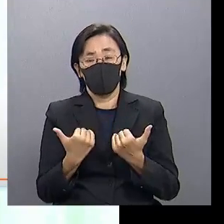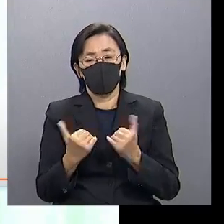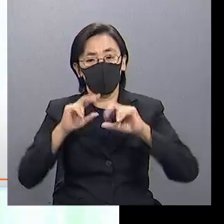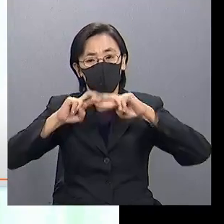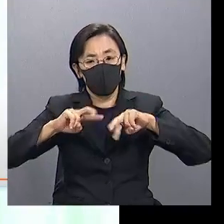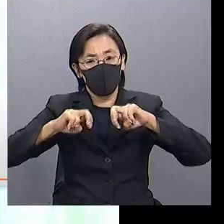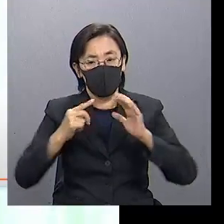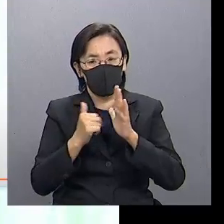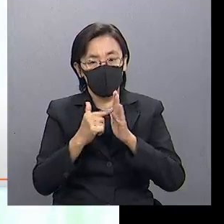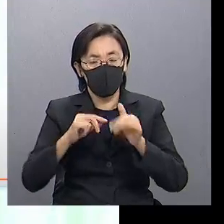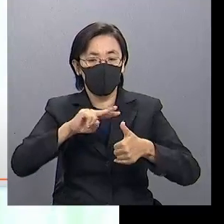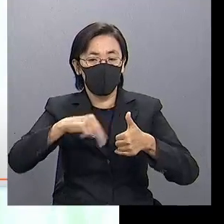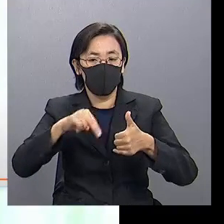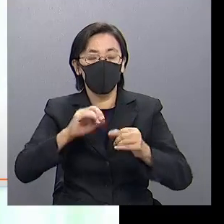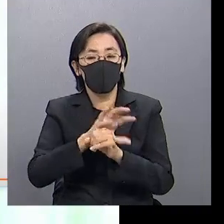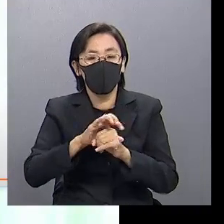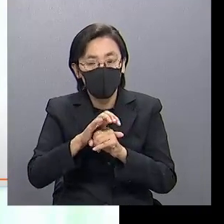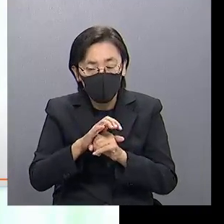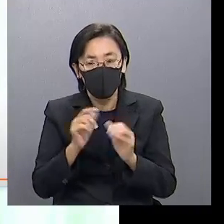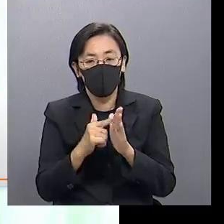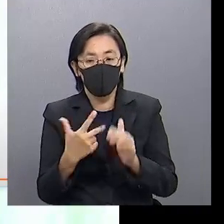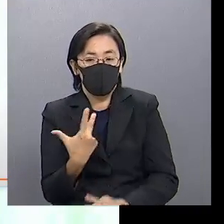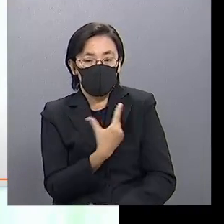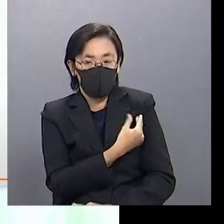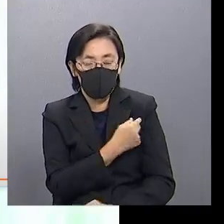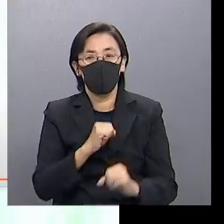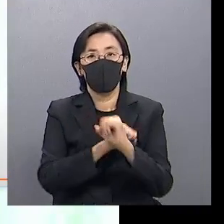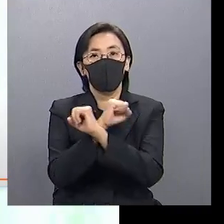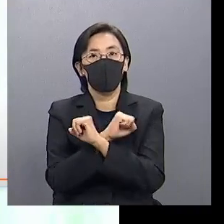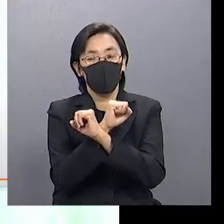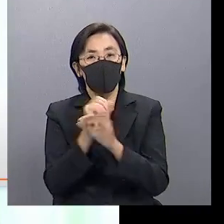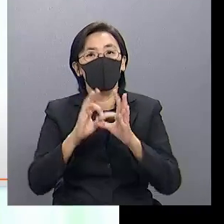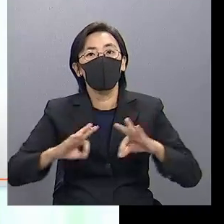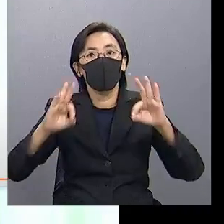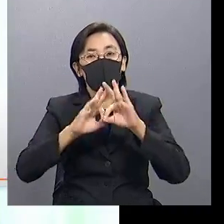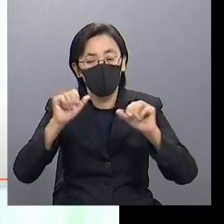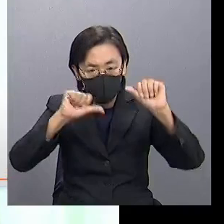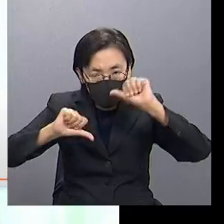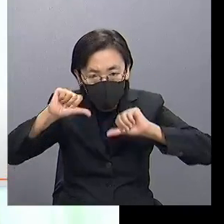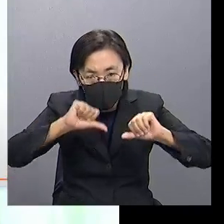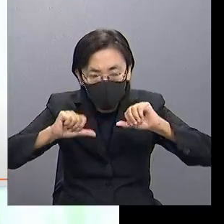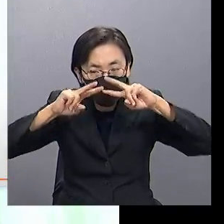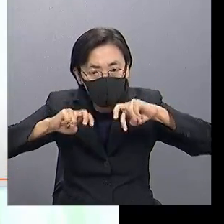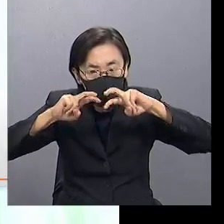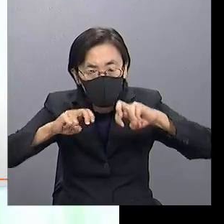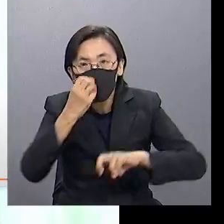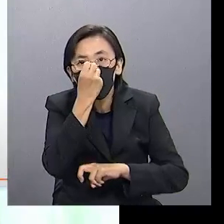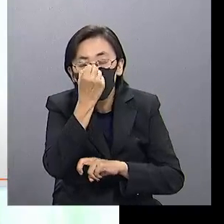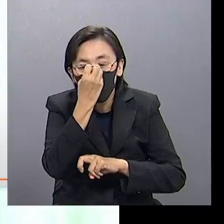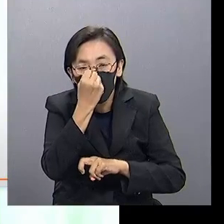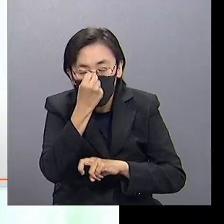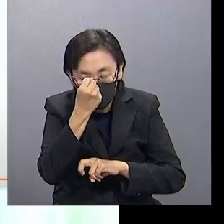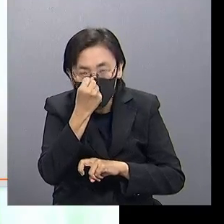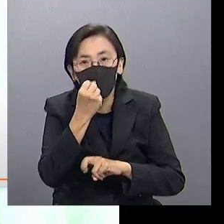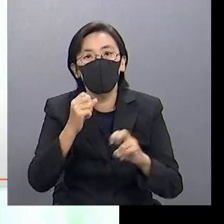กษาและวักซินทใช้ในกต้องควรซึ่งตองใช้เวลาในกพดลองคิด Swan และการทLo Wattเพะ